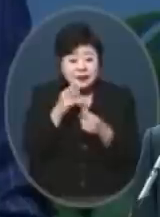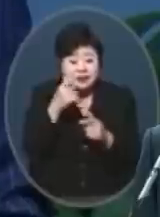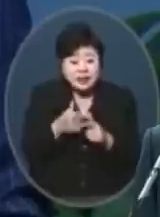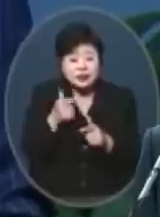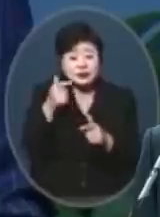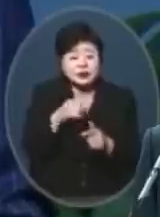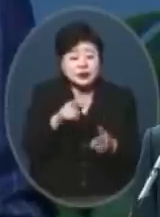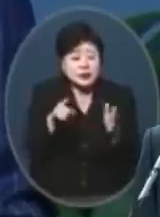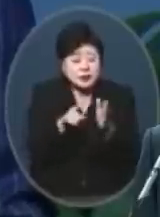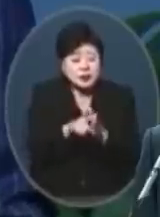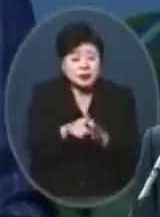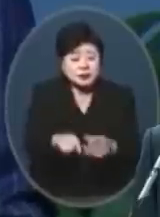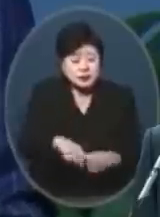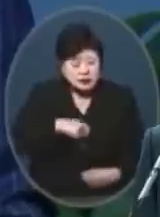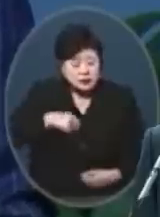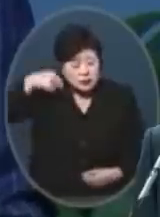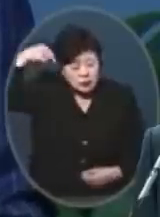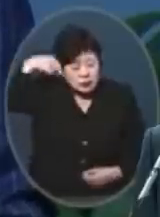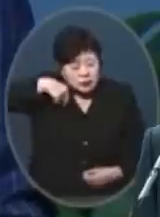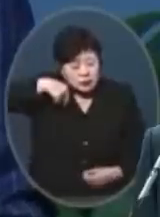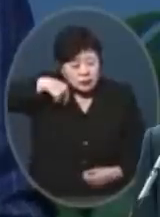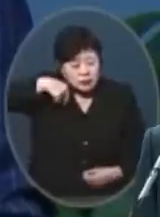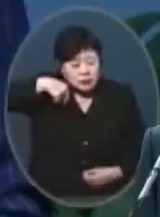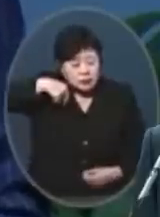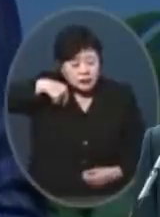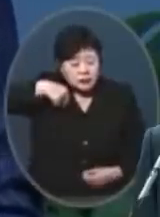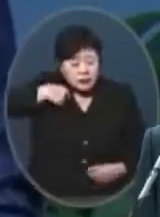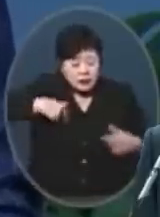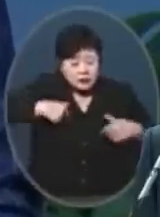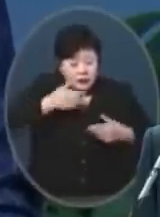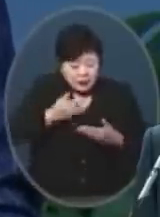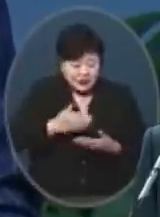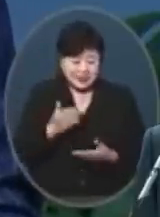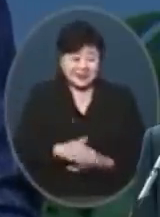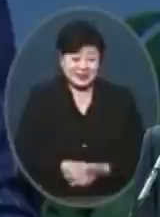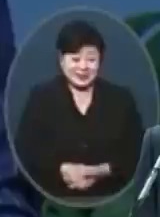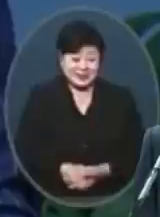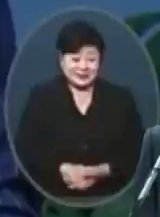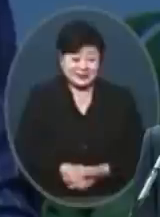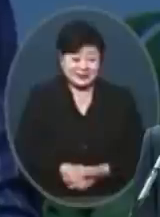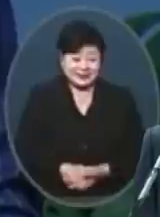예수님은 우리의 믿음을 의로이 느끼시고 기쁘게 받아주십니다.